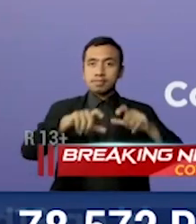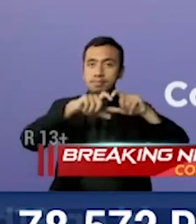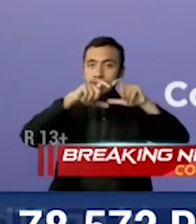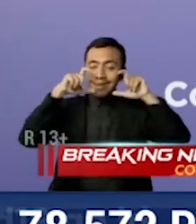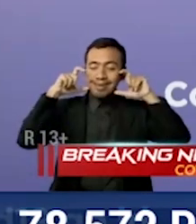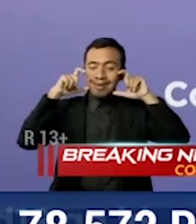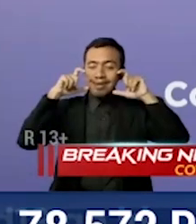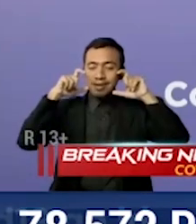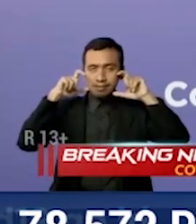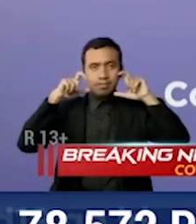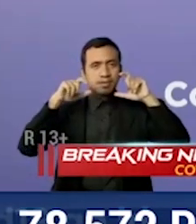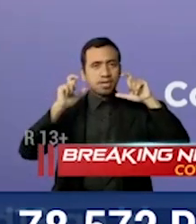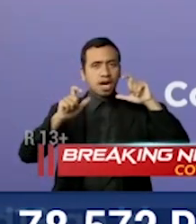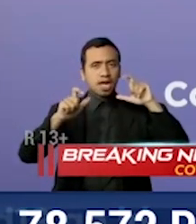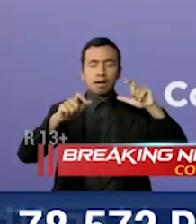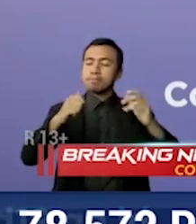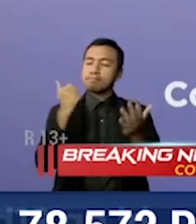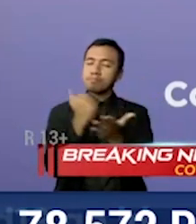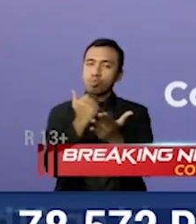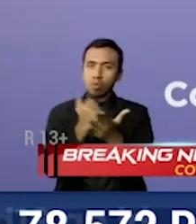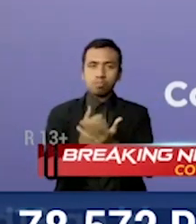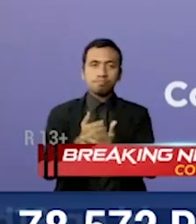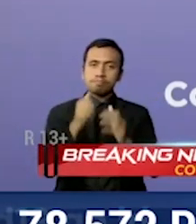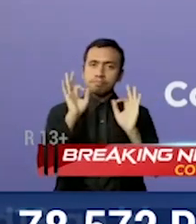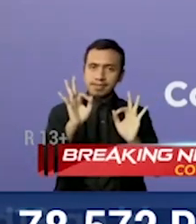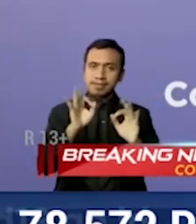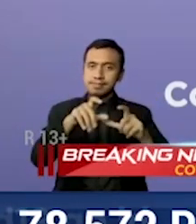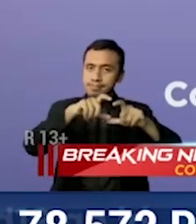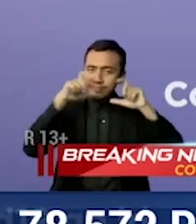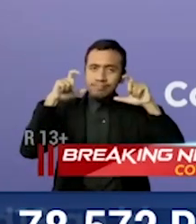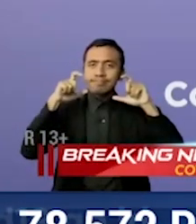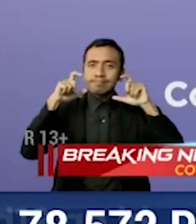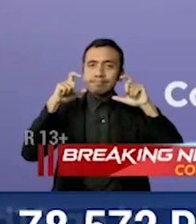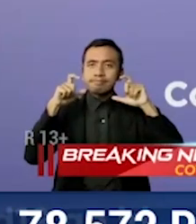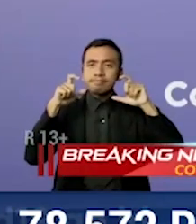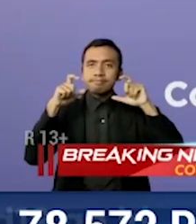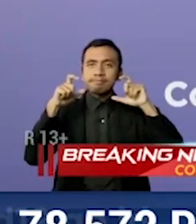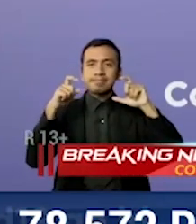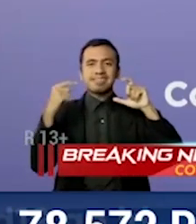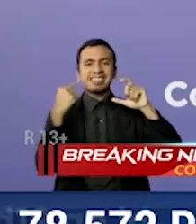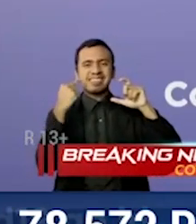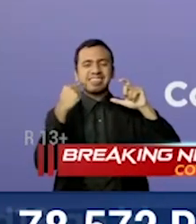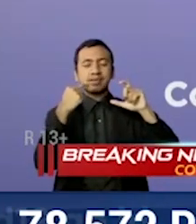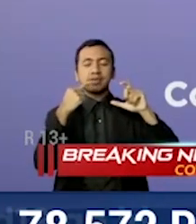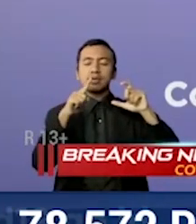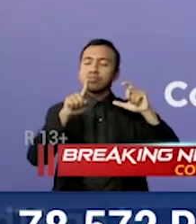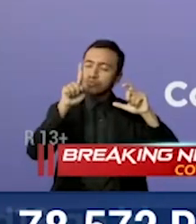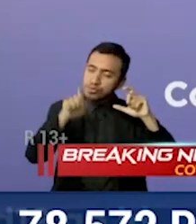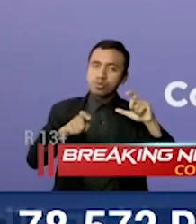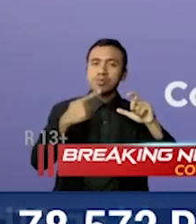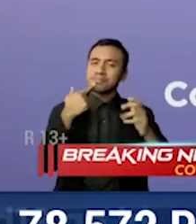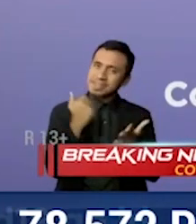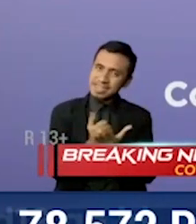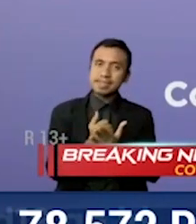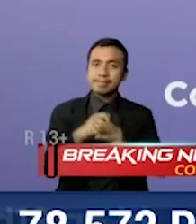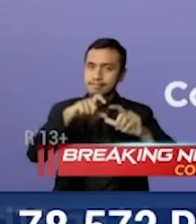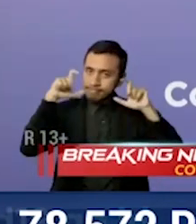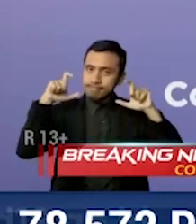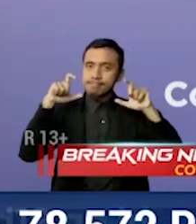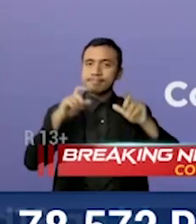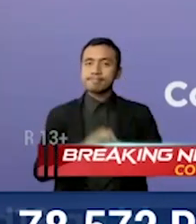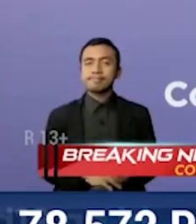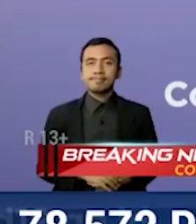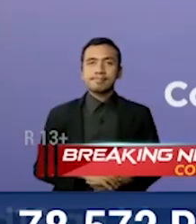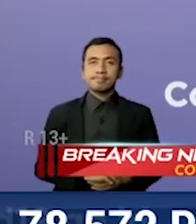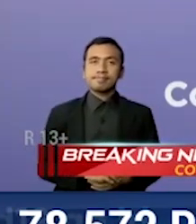baik yang benar masker menjadi sesuatu yang sangat kita butuhkan hari ini Hai